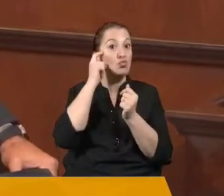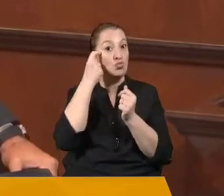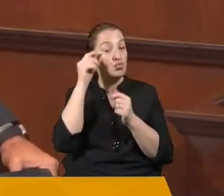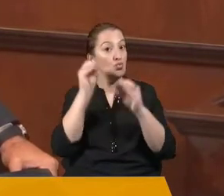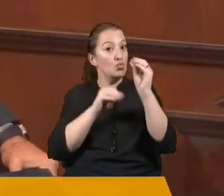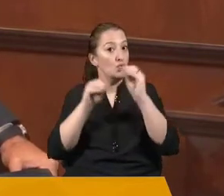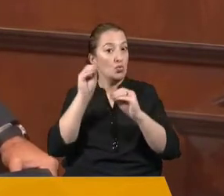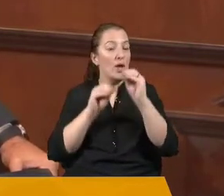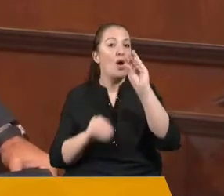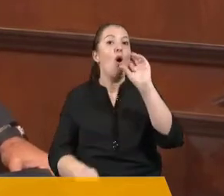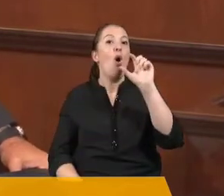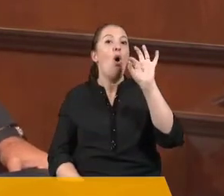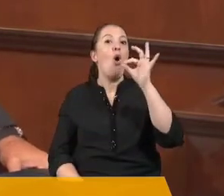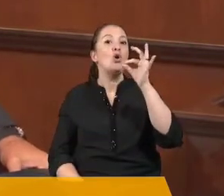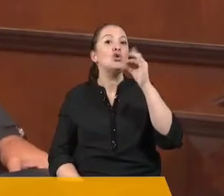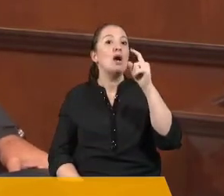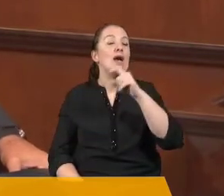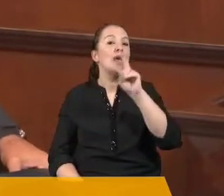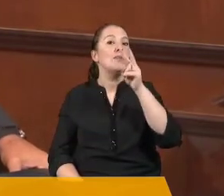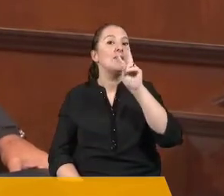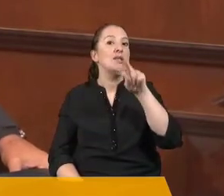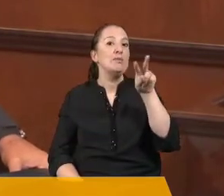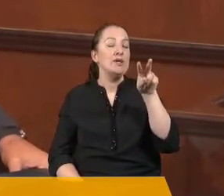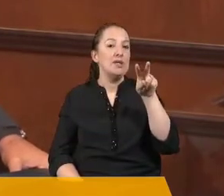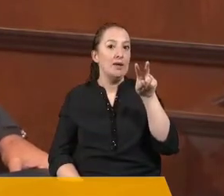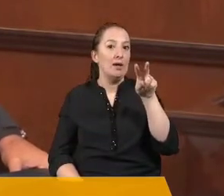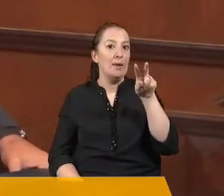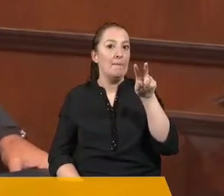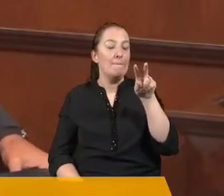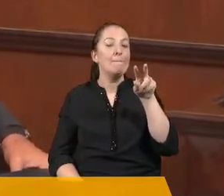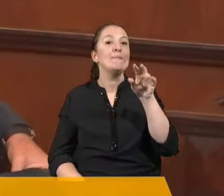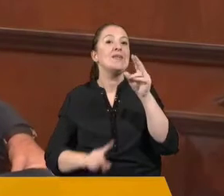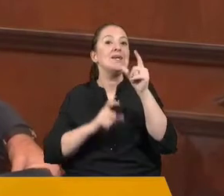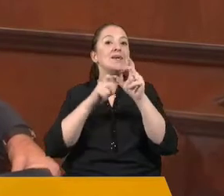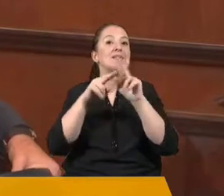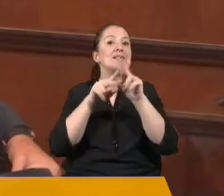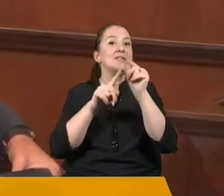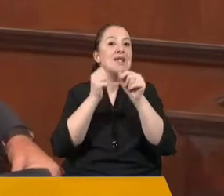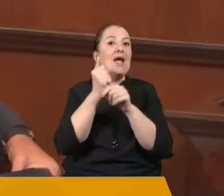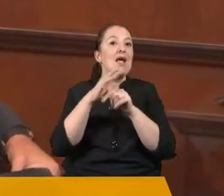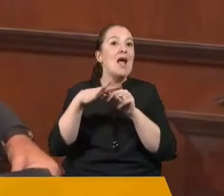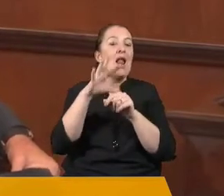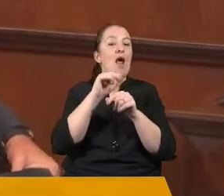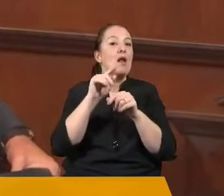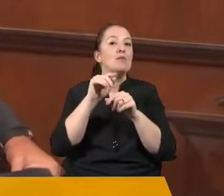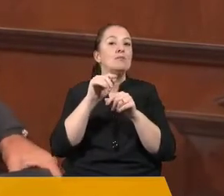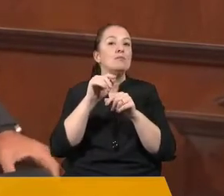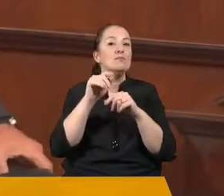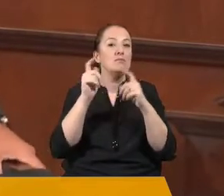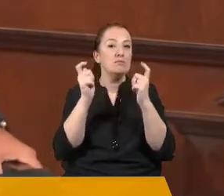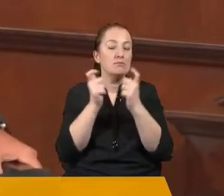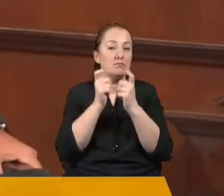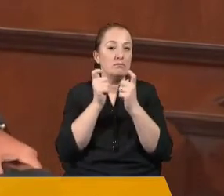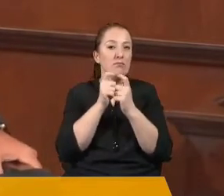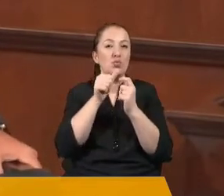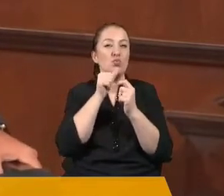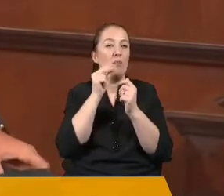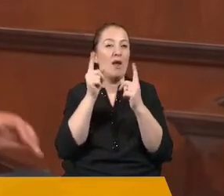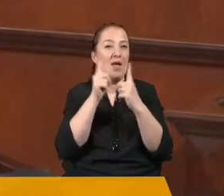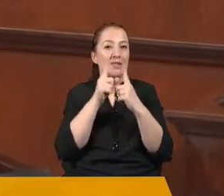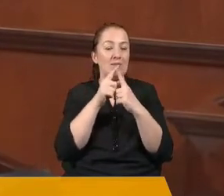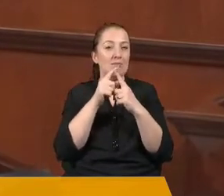Ocak ayı, 2022 Ocak ayındaki İSKİ Genel Kurulu'nda su tarifeleri görüşürken, o mecliste